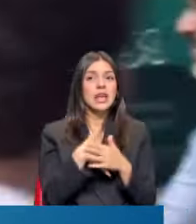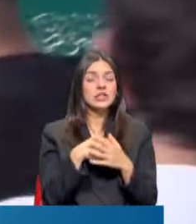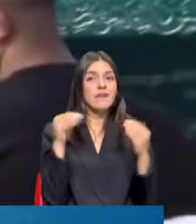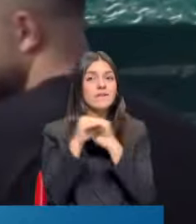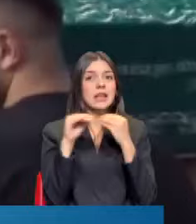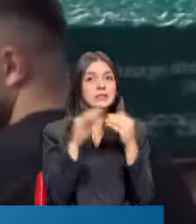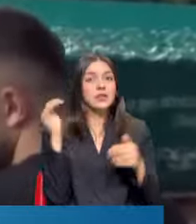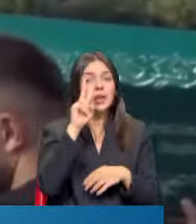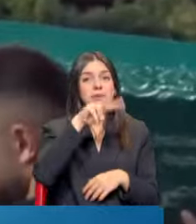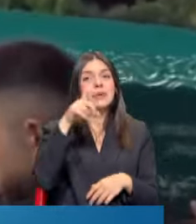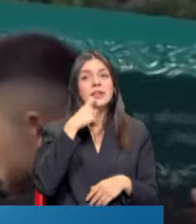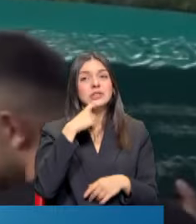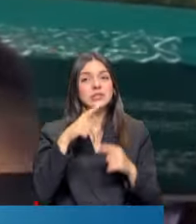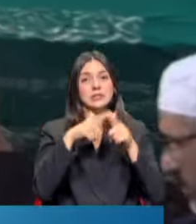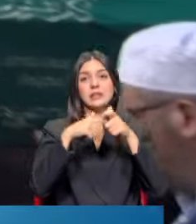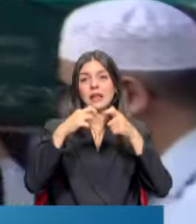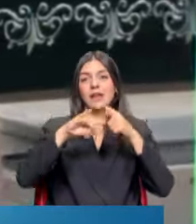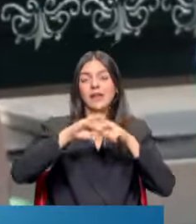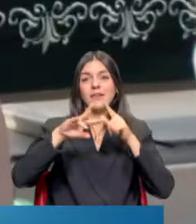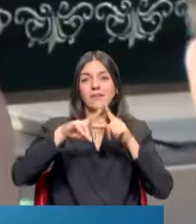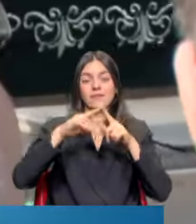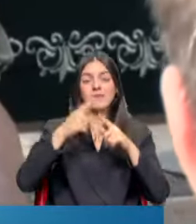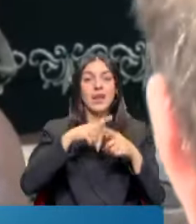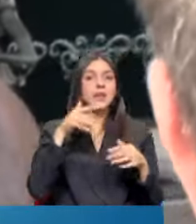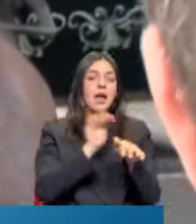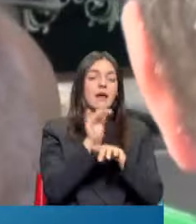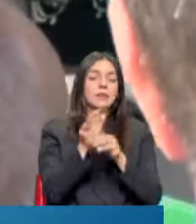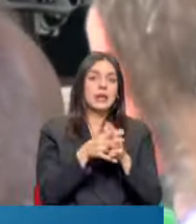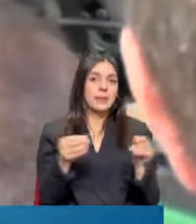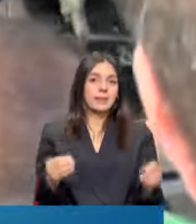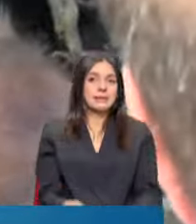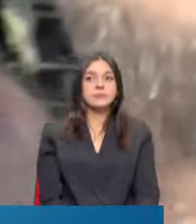yaşındaki güvenlik görevlisi Ferhat Uçar hayatını kaybetti.